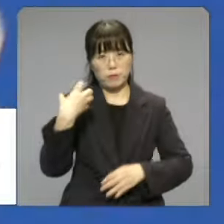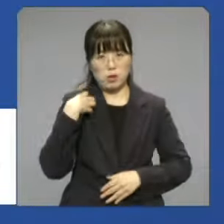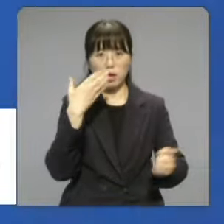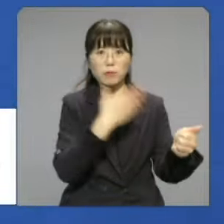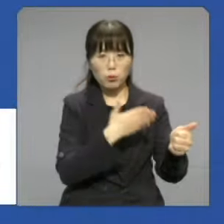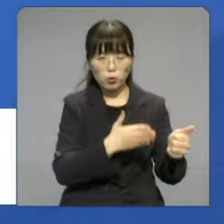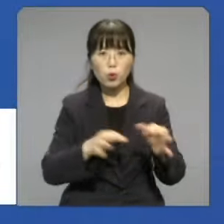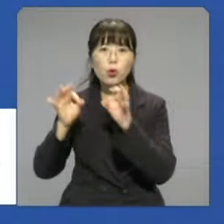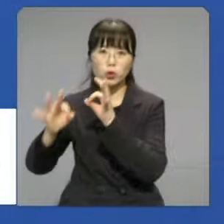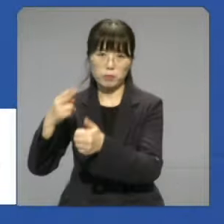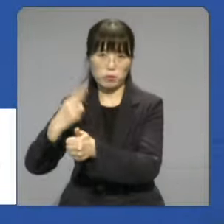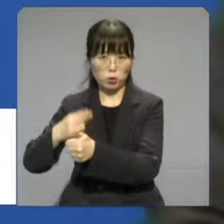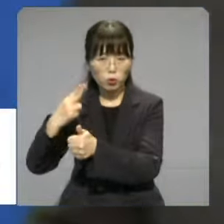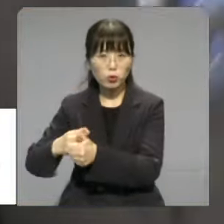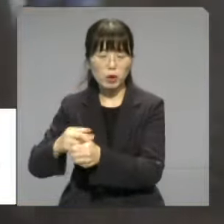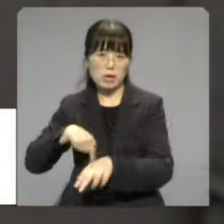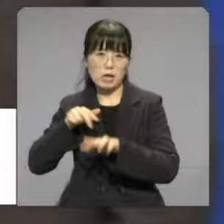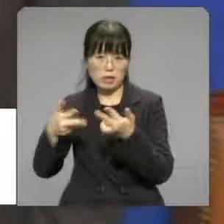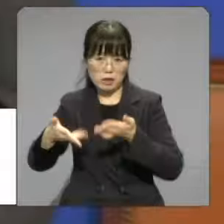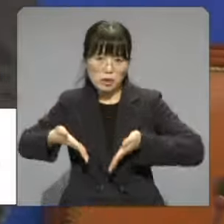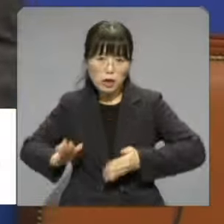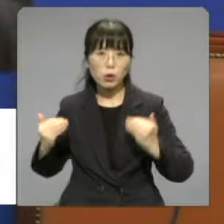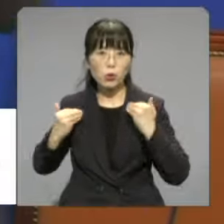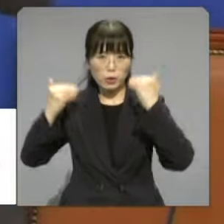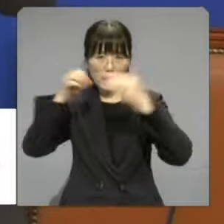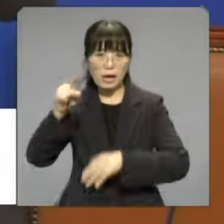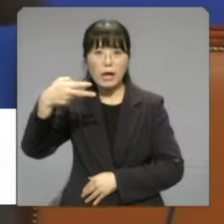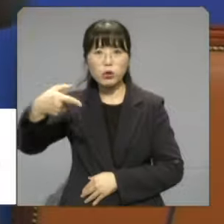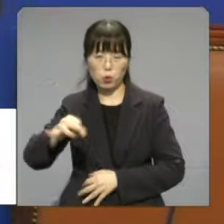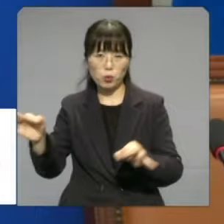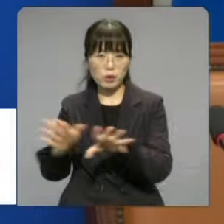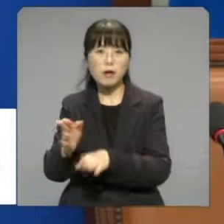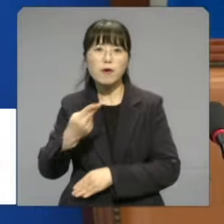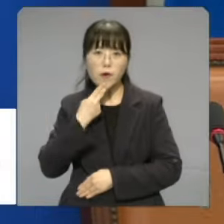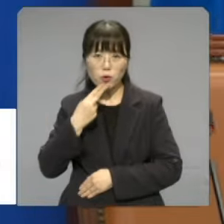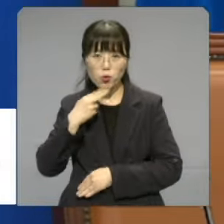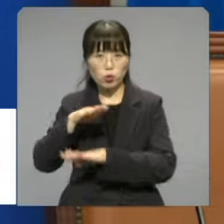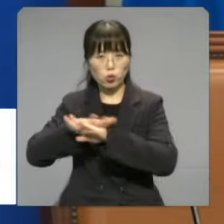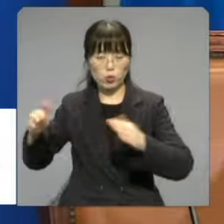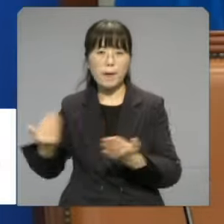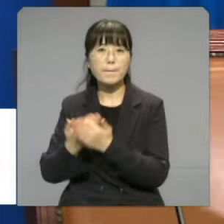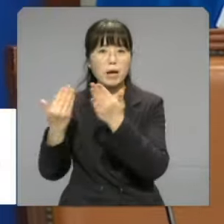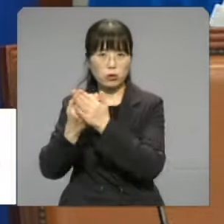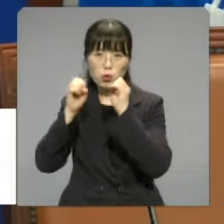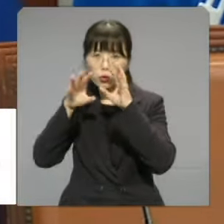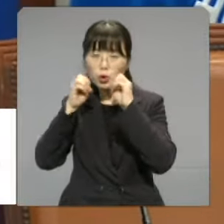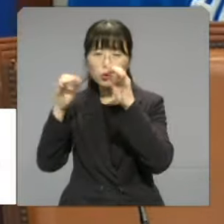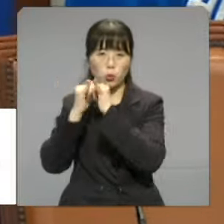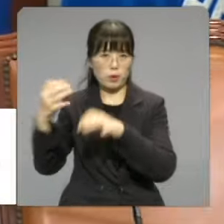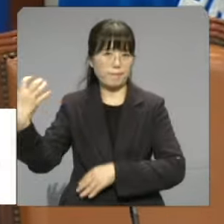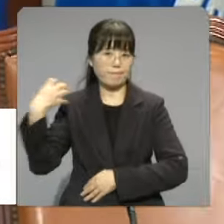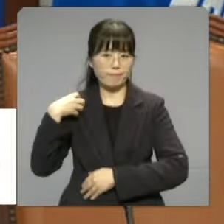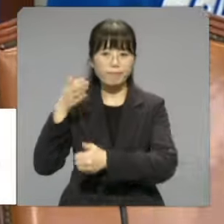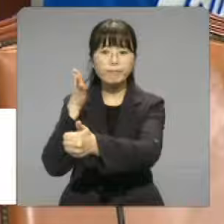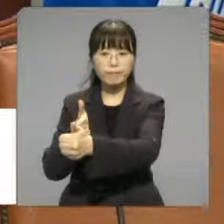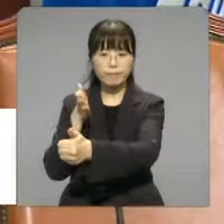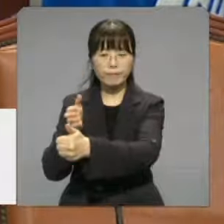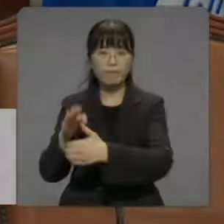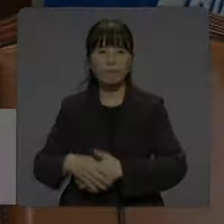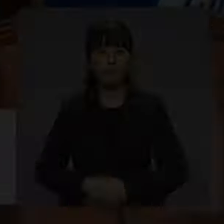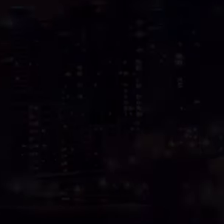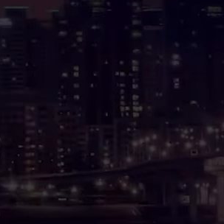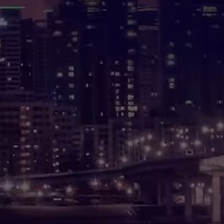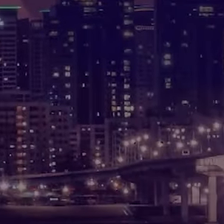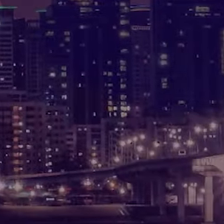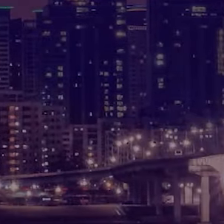당부했고, 김 교수에게는 자신이 자고 나라 난동이 소멸되지 않도록 균형발전 전도사 역할을 당부했습니다.